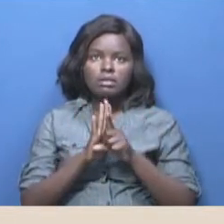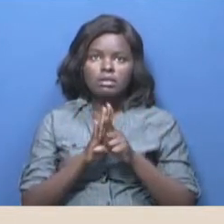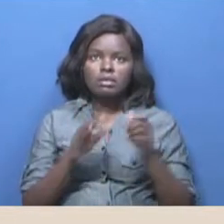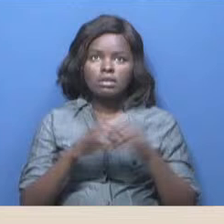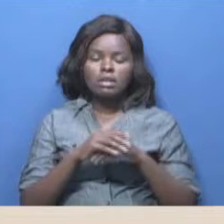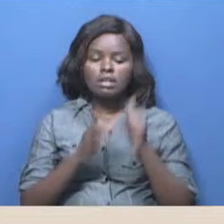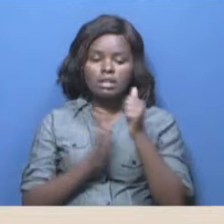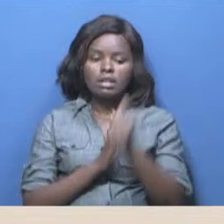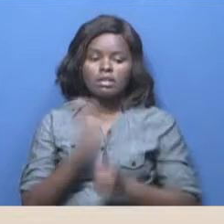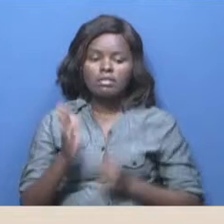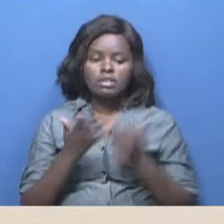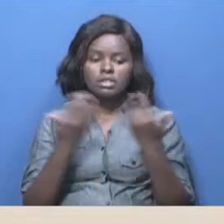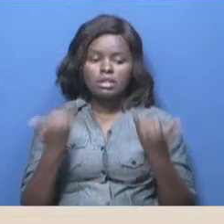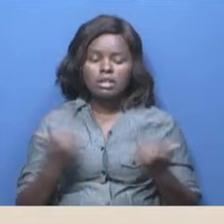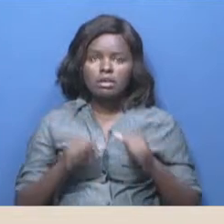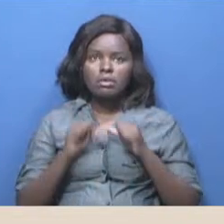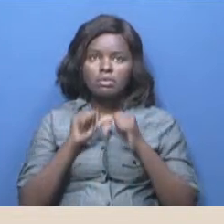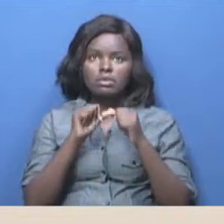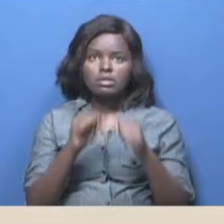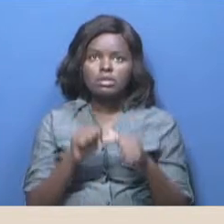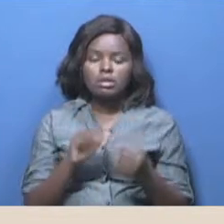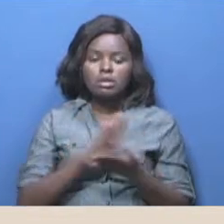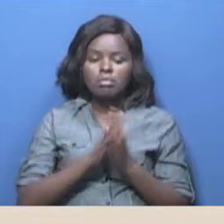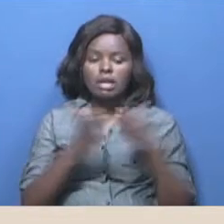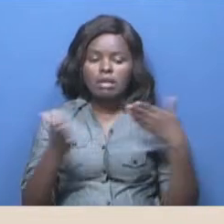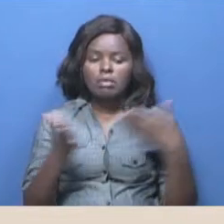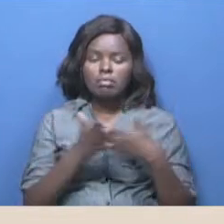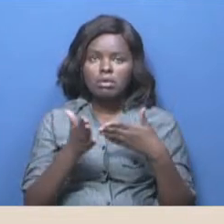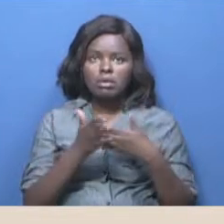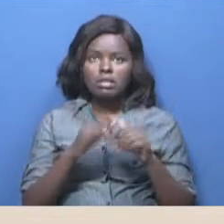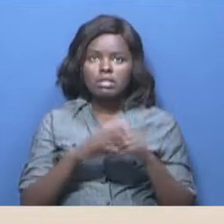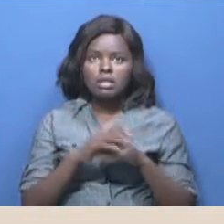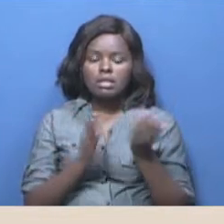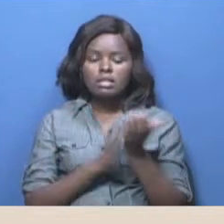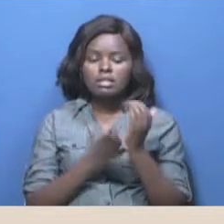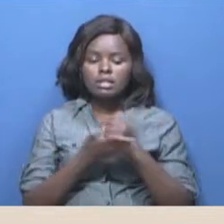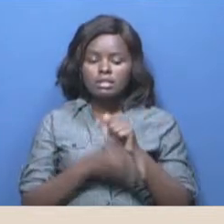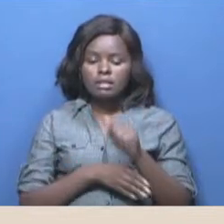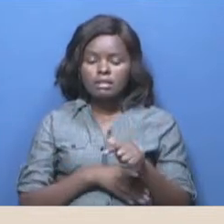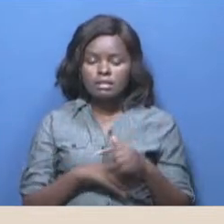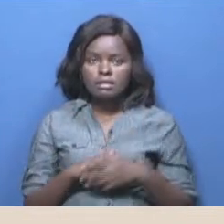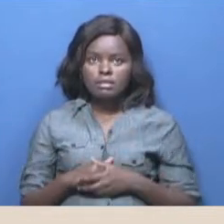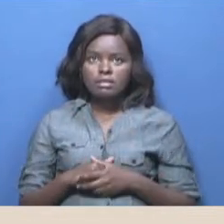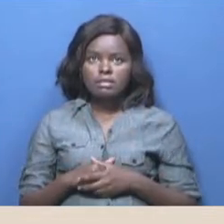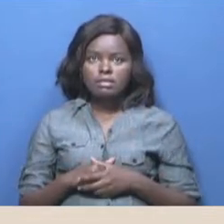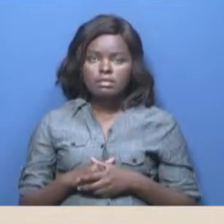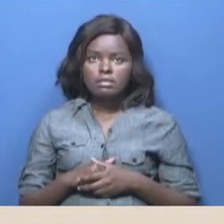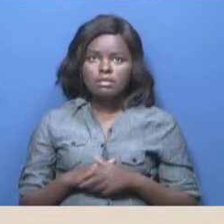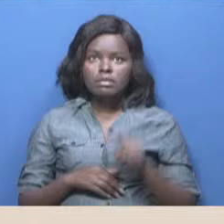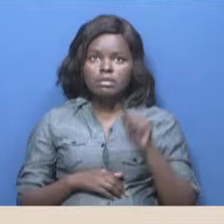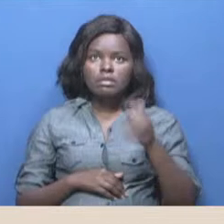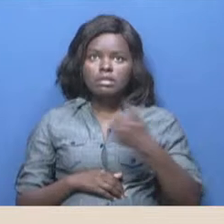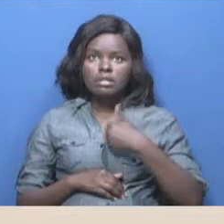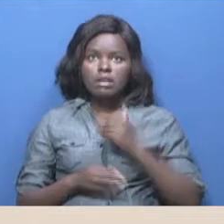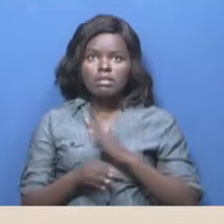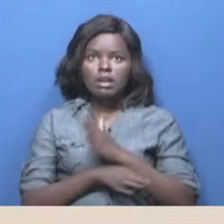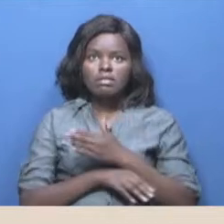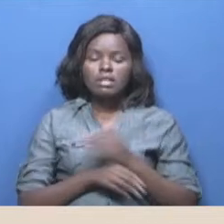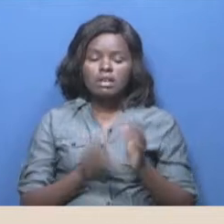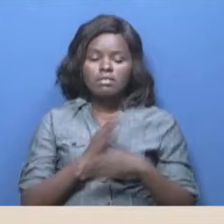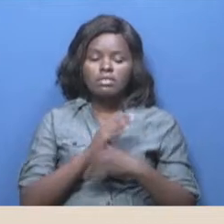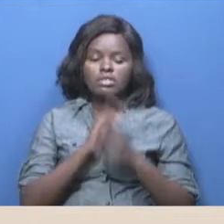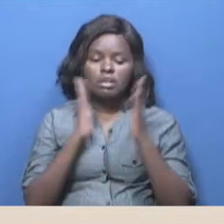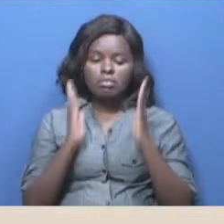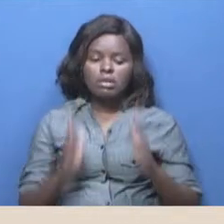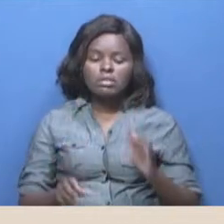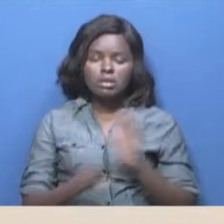rĩa Naivasha rĩu nĩ ũthiĩte na mbere na gũtuĩka mũhĩnga mũnene thĩinĩ wa sekta ĩno ya ũtegi wa thamaki mwena ũcio. Ũndũ ũyũ ũkĩte kũrũmĩrĩra ategi a thamaki